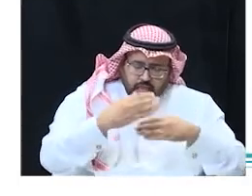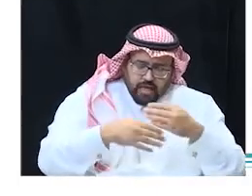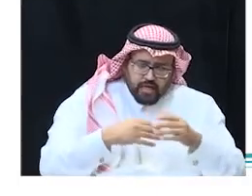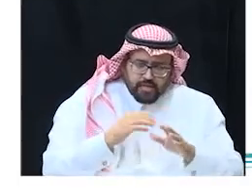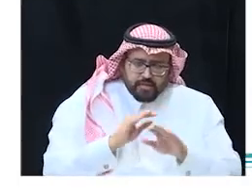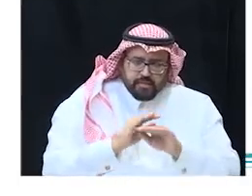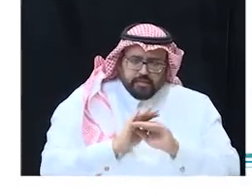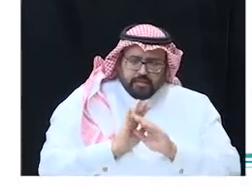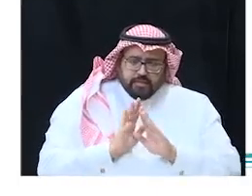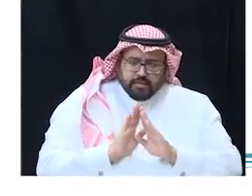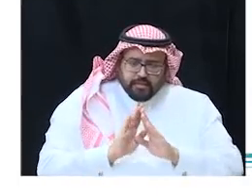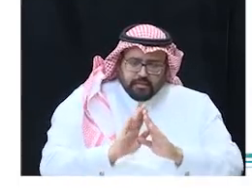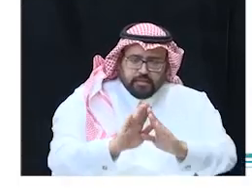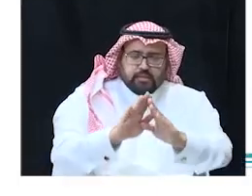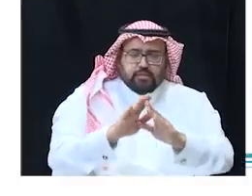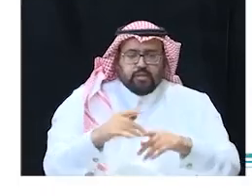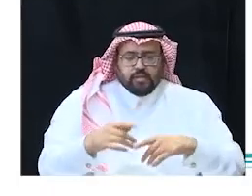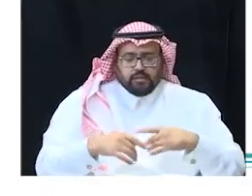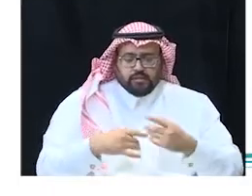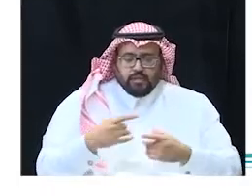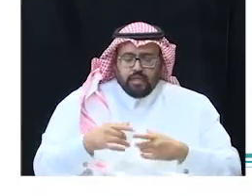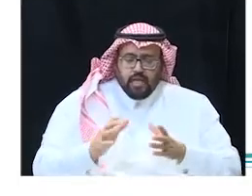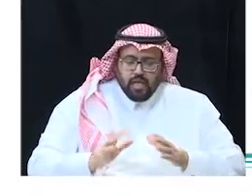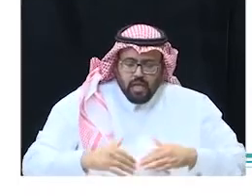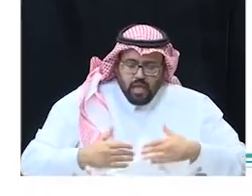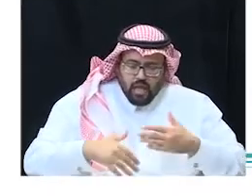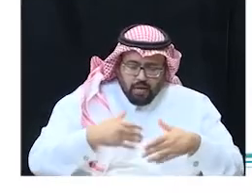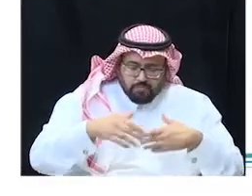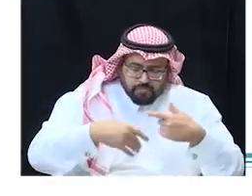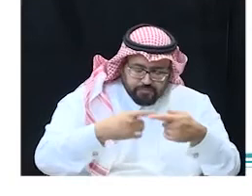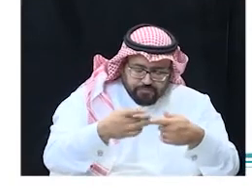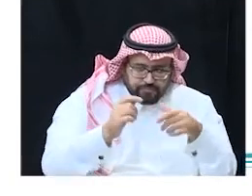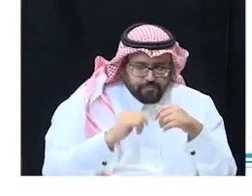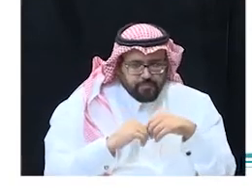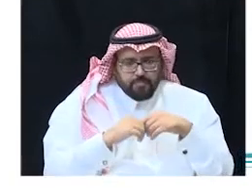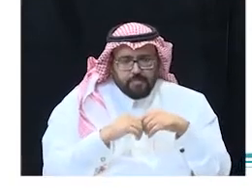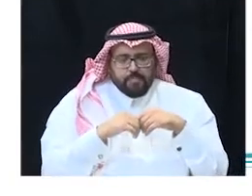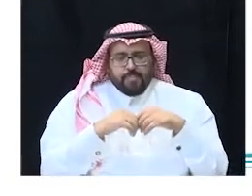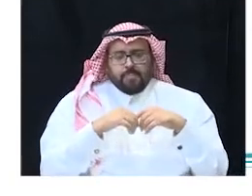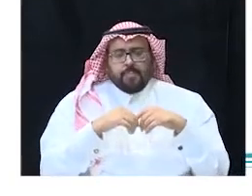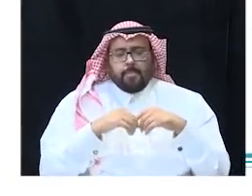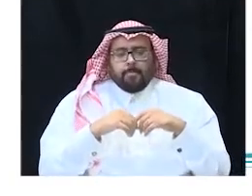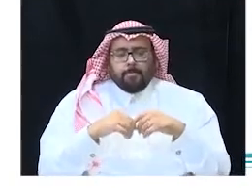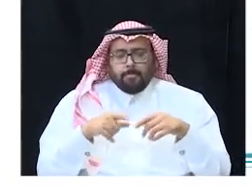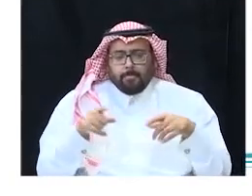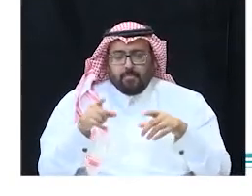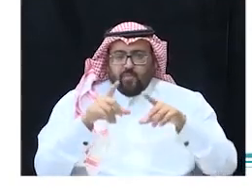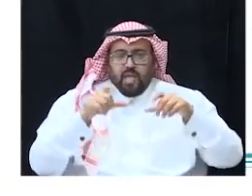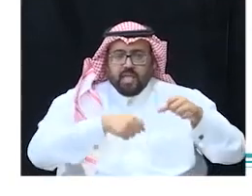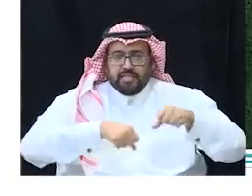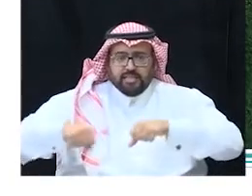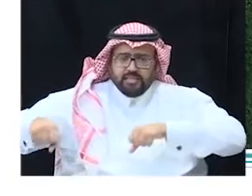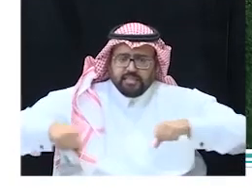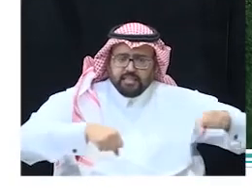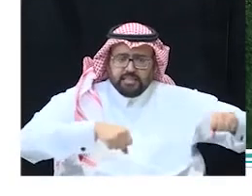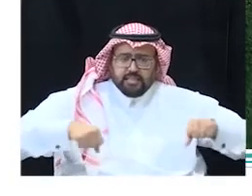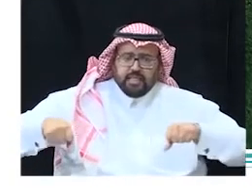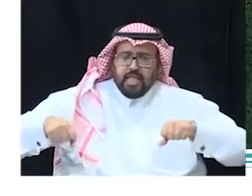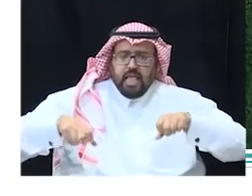لتحريك الأجسام والتأثير عليها، لتحريك الأجسام والتأثير عليها.